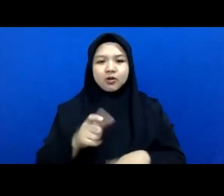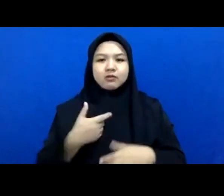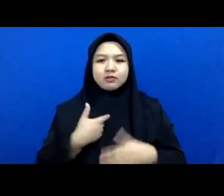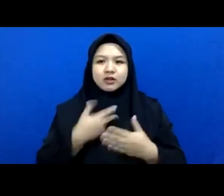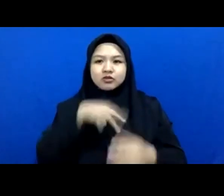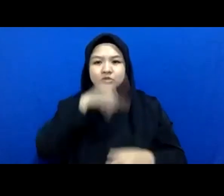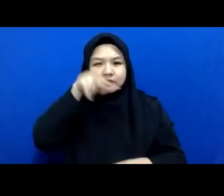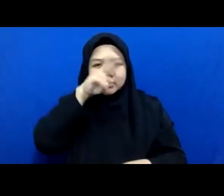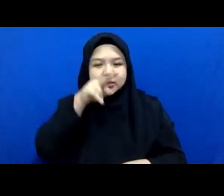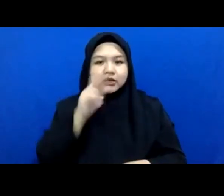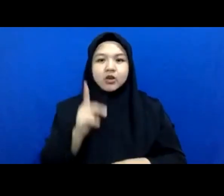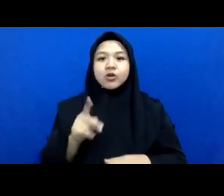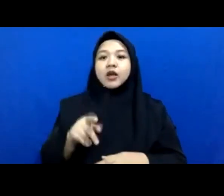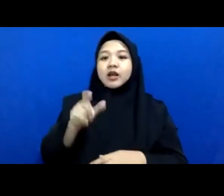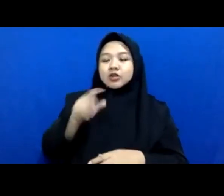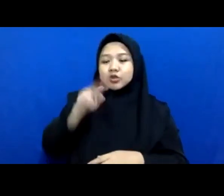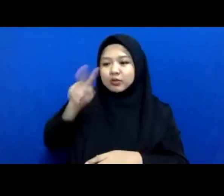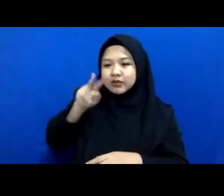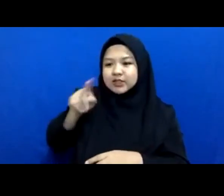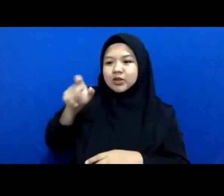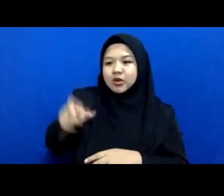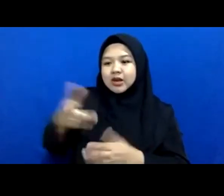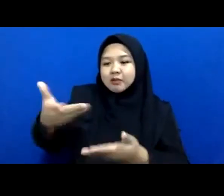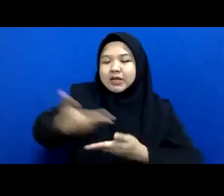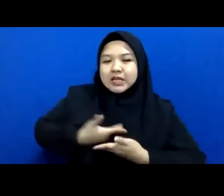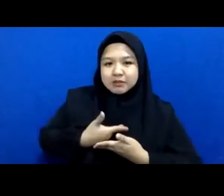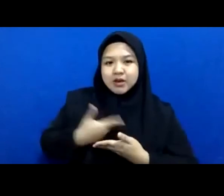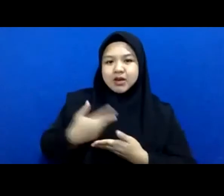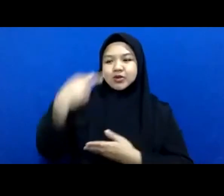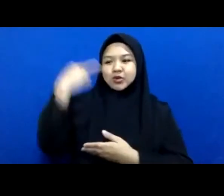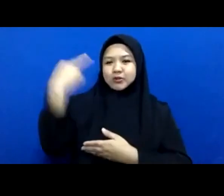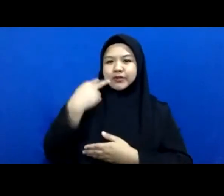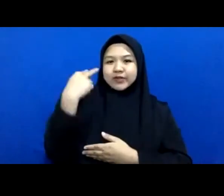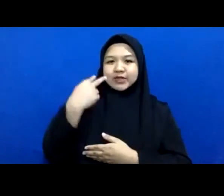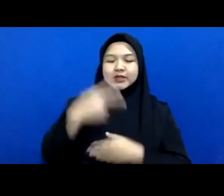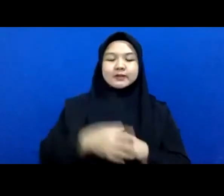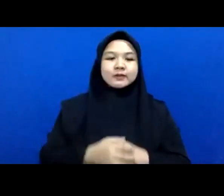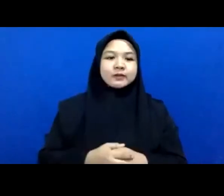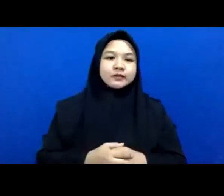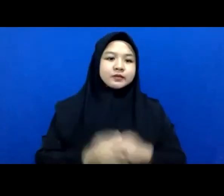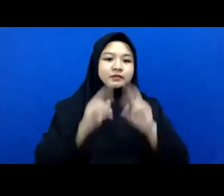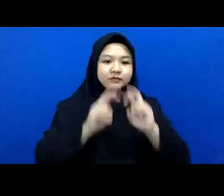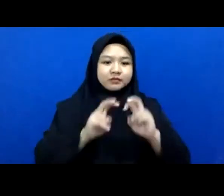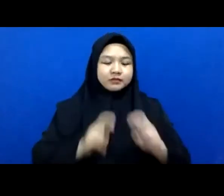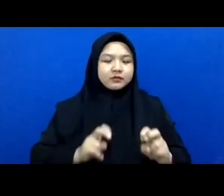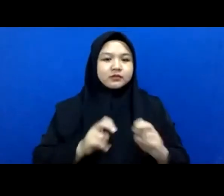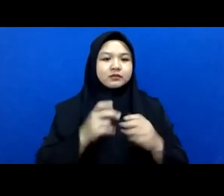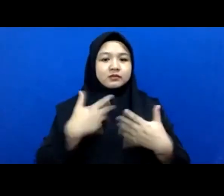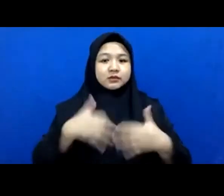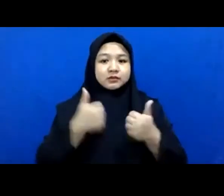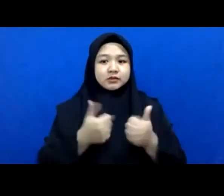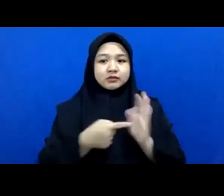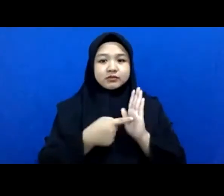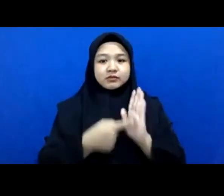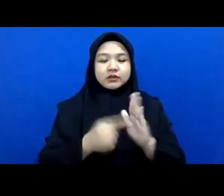sedangkan supervisi adalah orang yang menerima supervisi. Beberapa hasil penelitian dan juga praktik baik menunjukkan bahwa supervisi